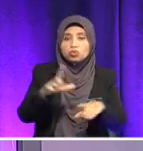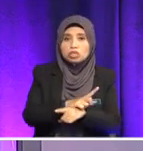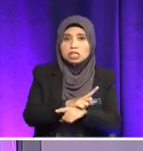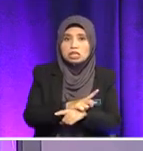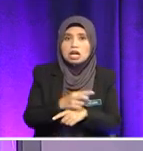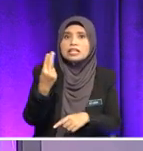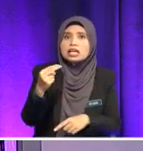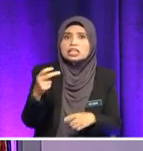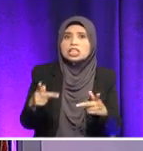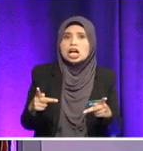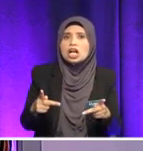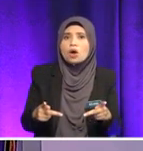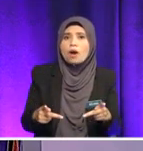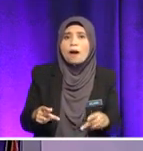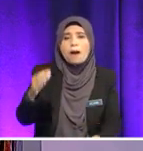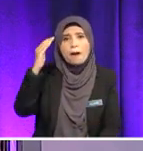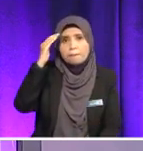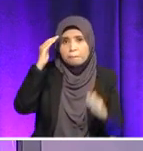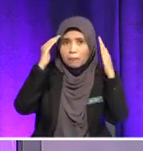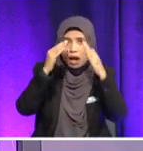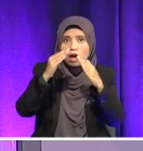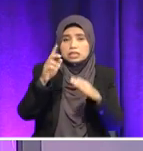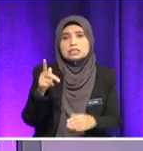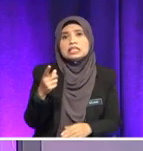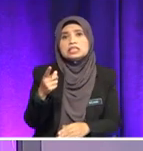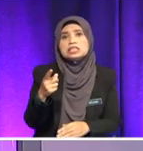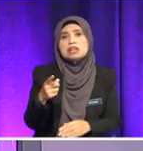eee paham terlebih nanti